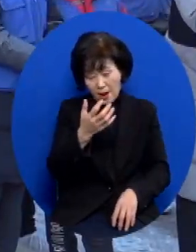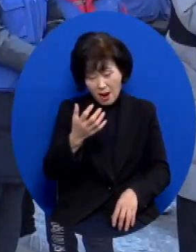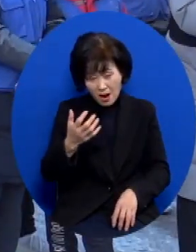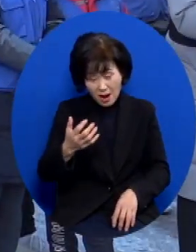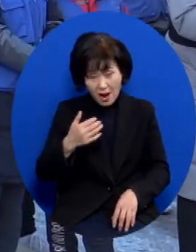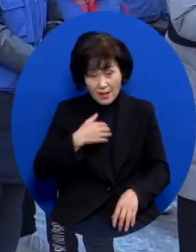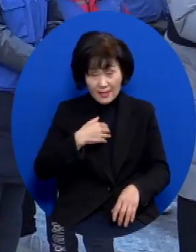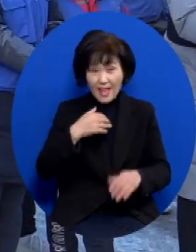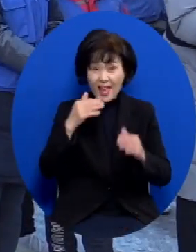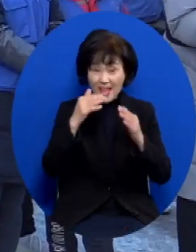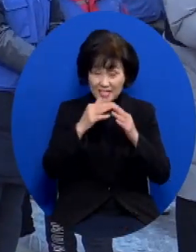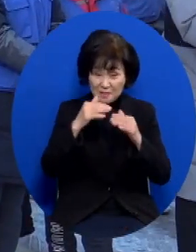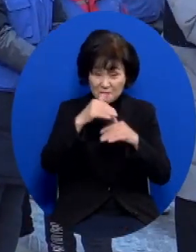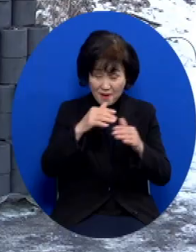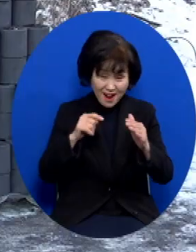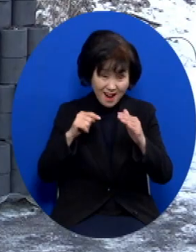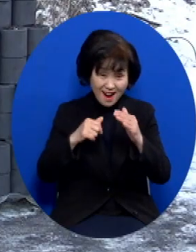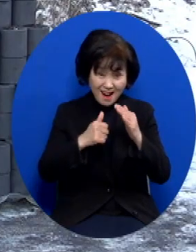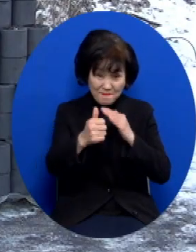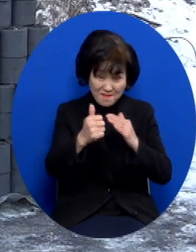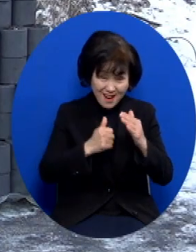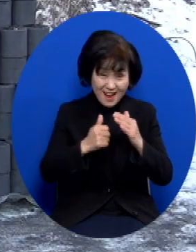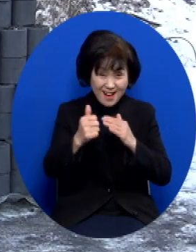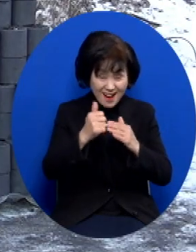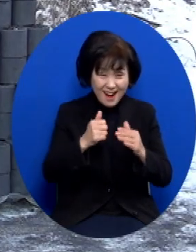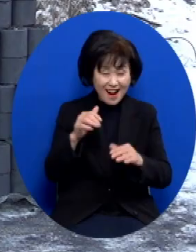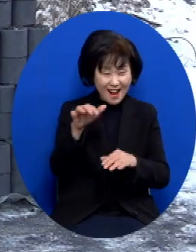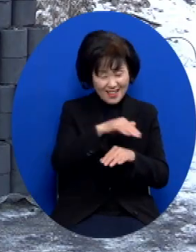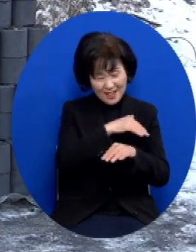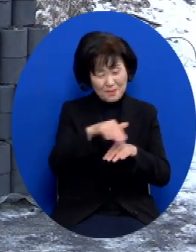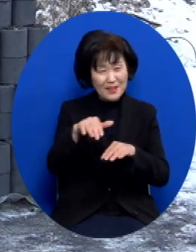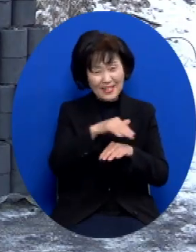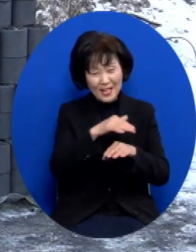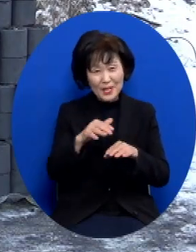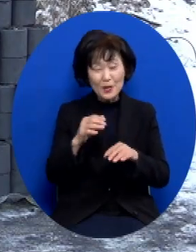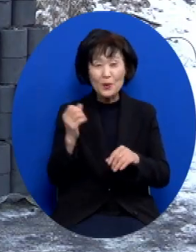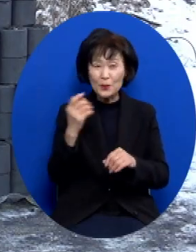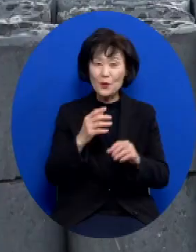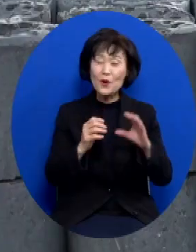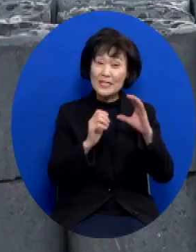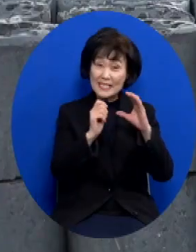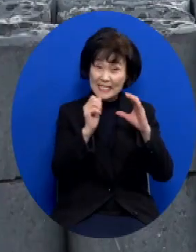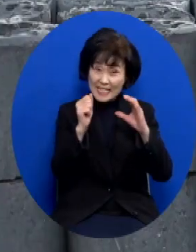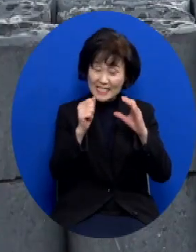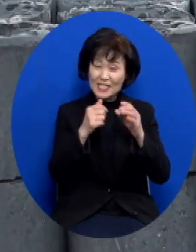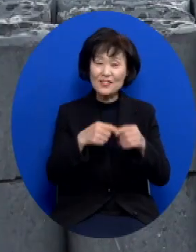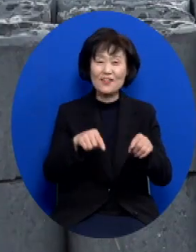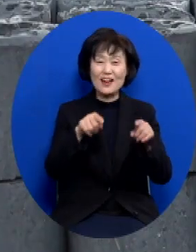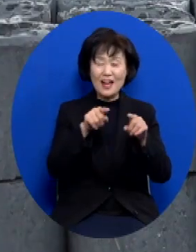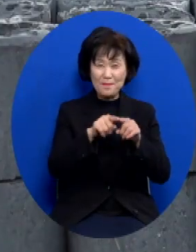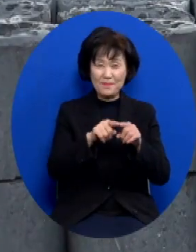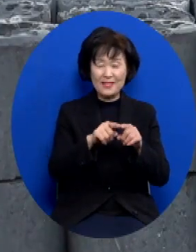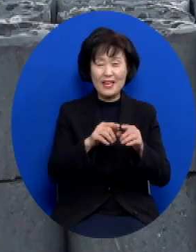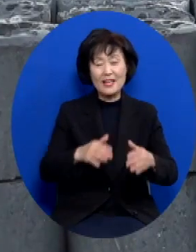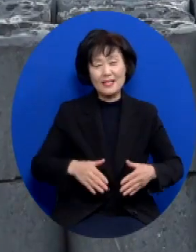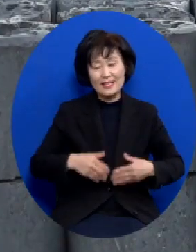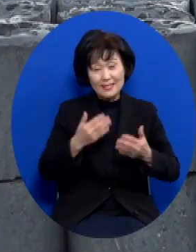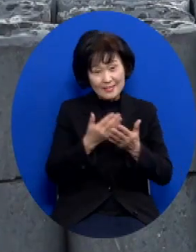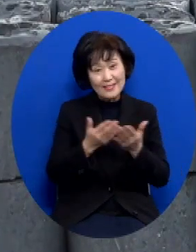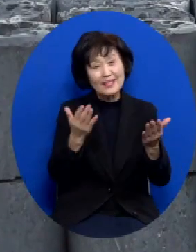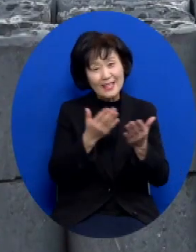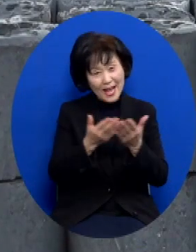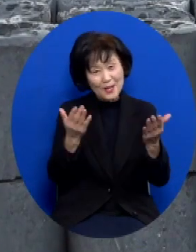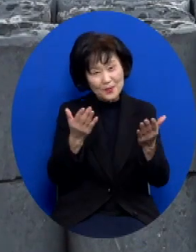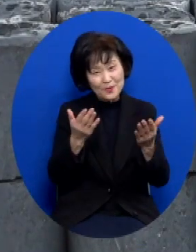방 들어다니듯 다니고 또 실은 시티에서 같이 따뜻한 대한민국 나누기